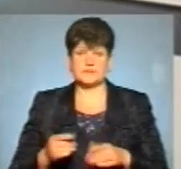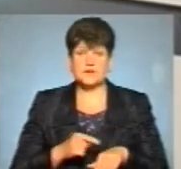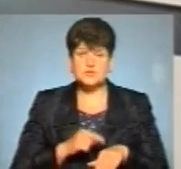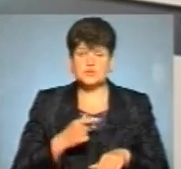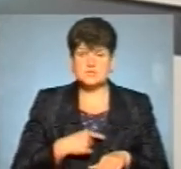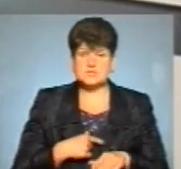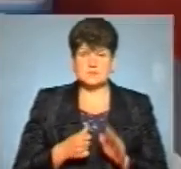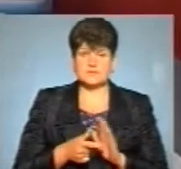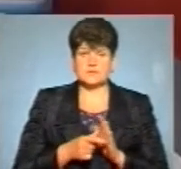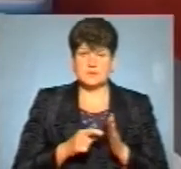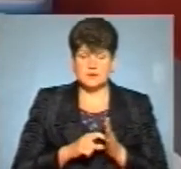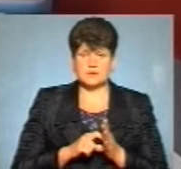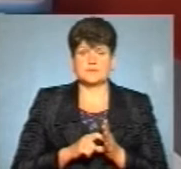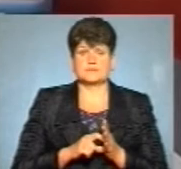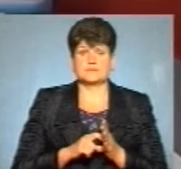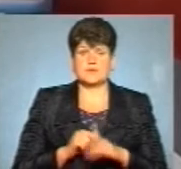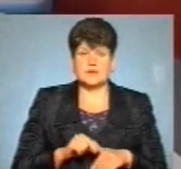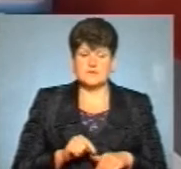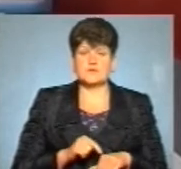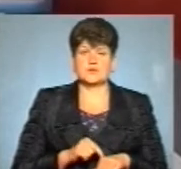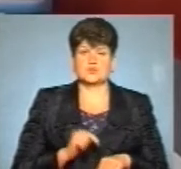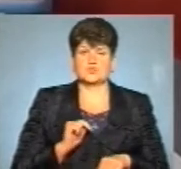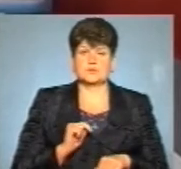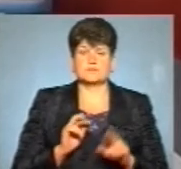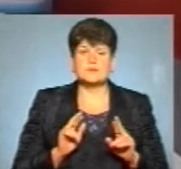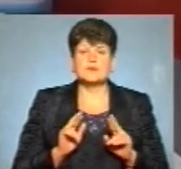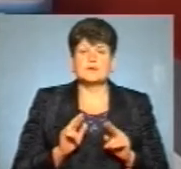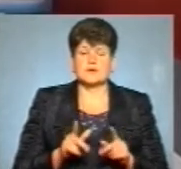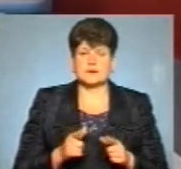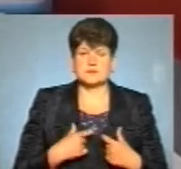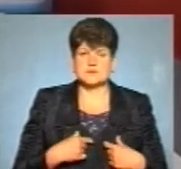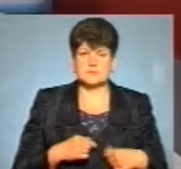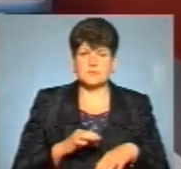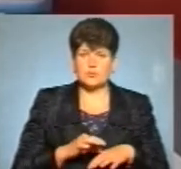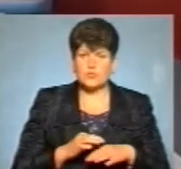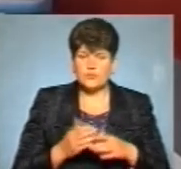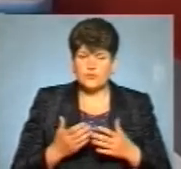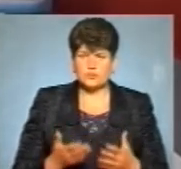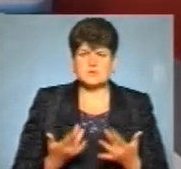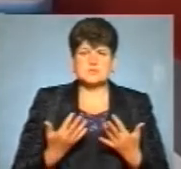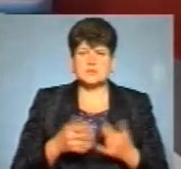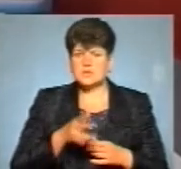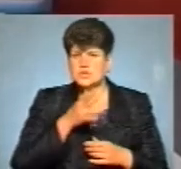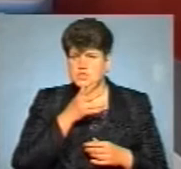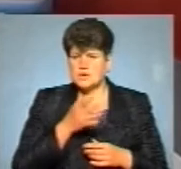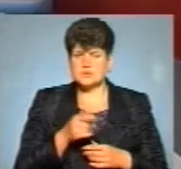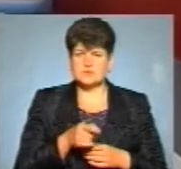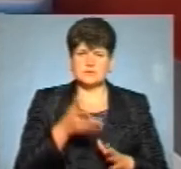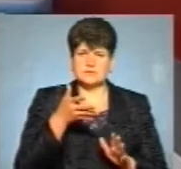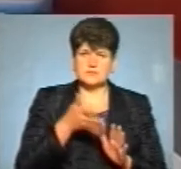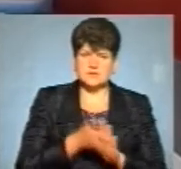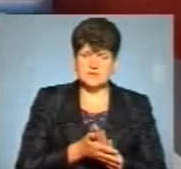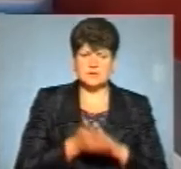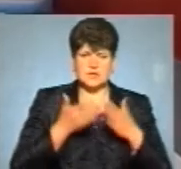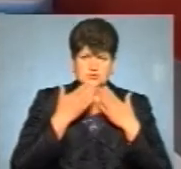себе в аудиторії, відчути, як ти себе маєш поводити, скільки часу ти витратиш на